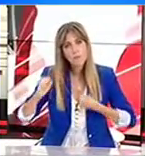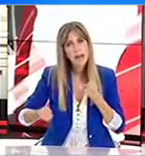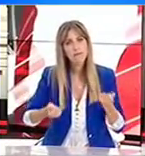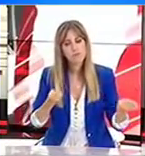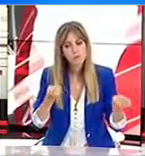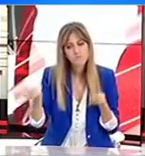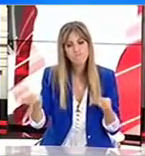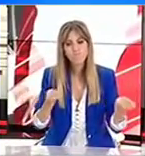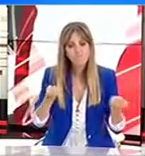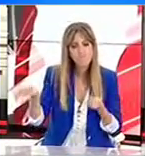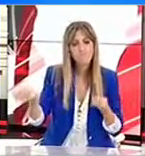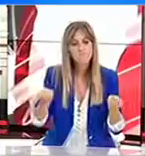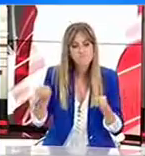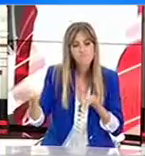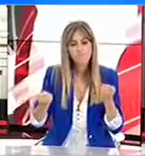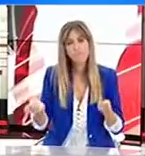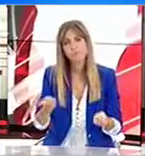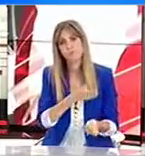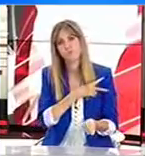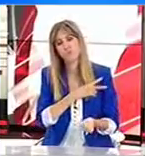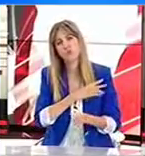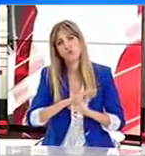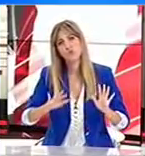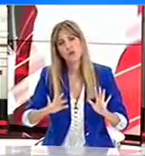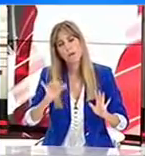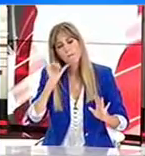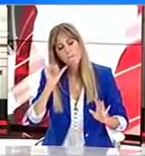να μπει ένα τέλος σε ένα όργιο διαφθοράς